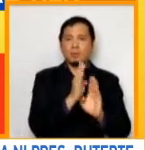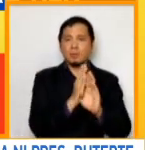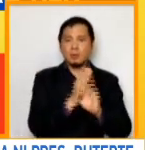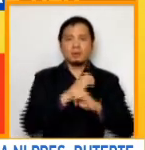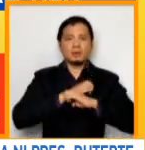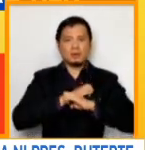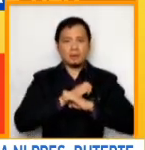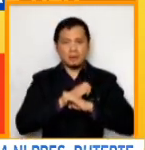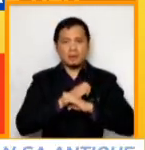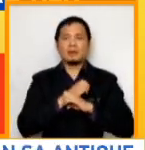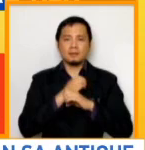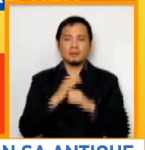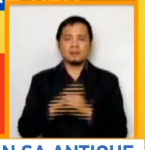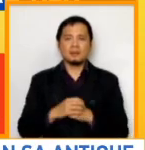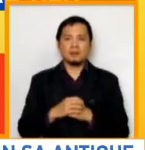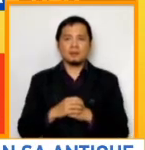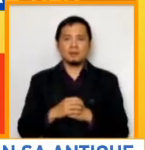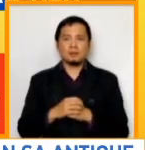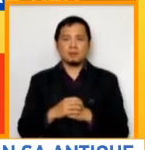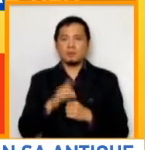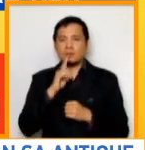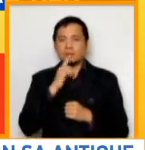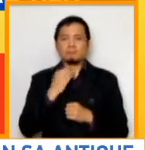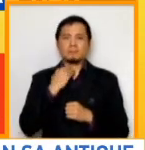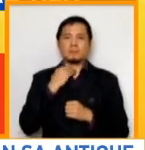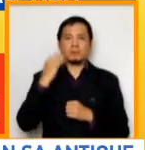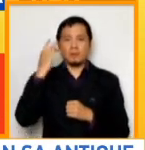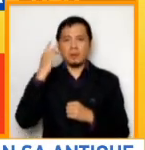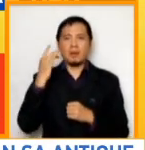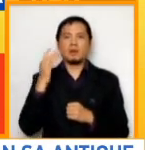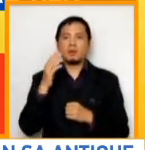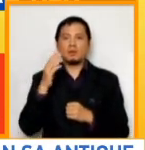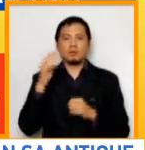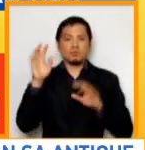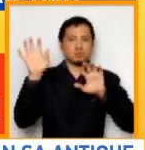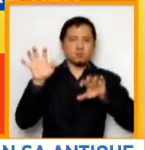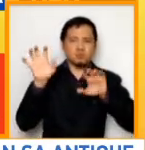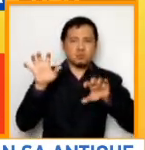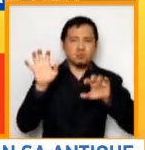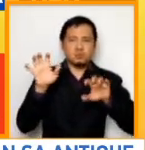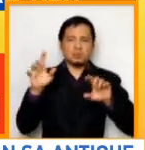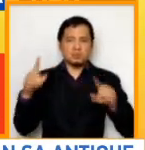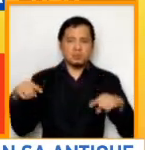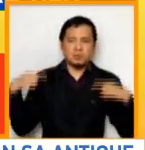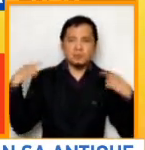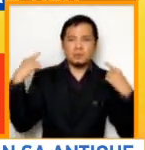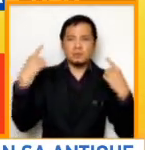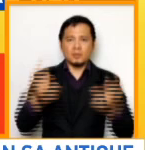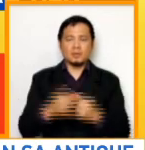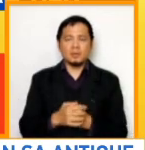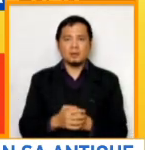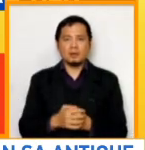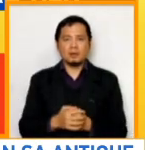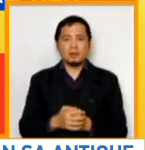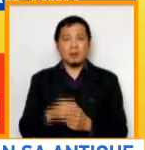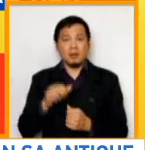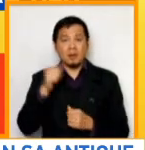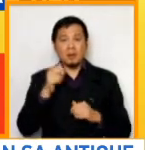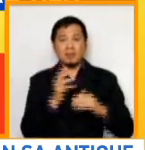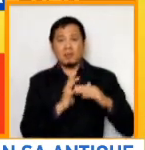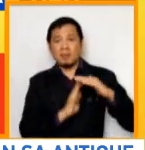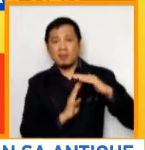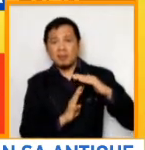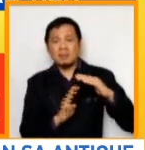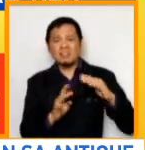panakanakang pag-ulan na nararanasan dito mula pa kaninang madaling araw. Kaya hiling ng ibang pasahero sana raw huwag nang i-require